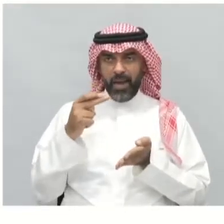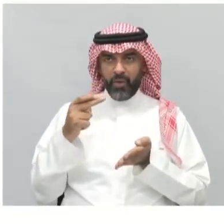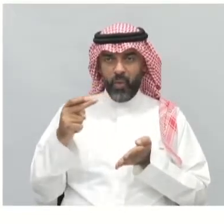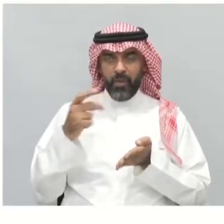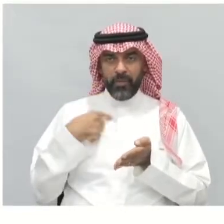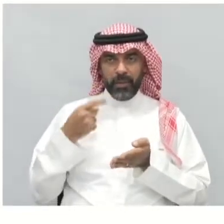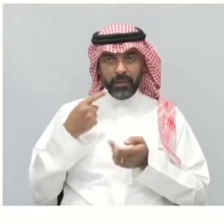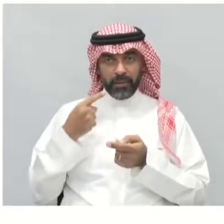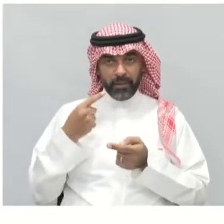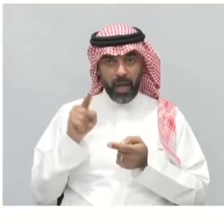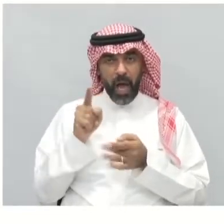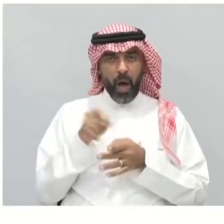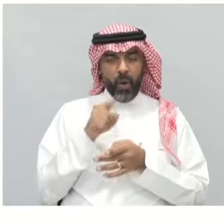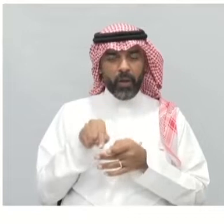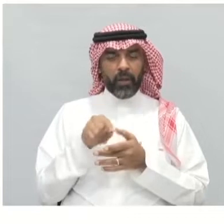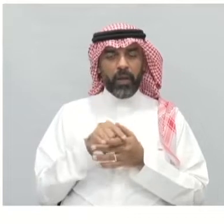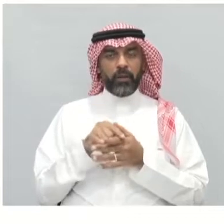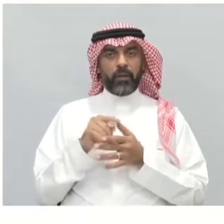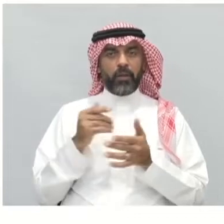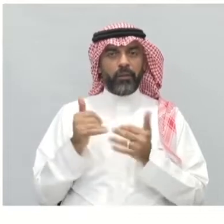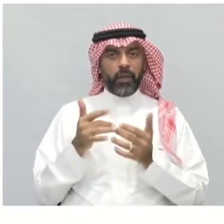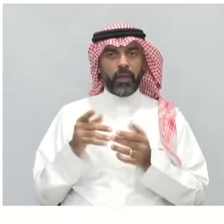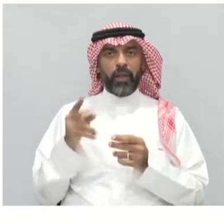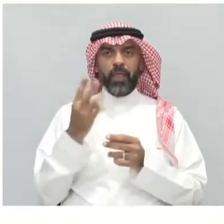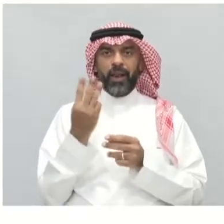من حلي حتى اتطمن على حل صحيح